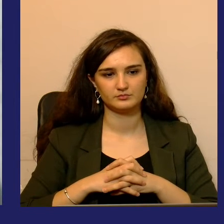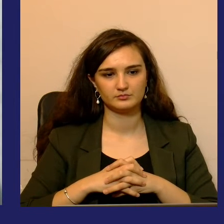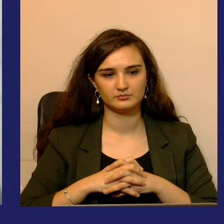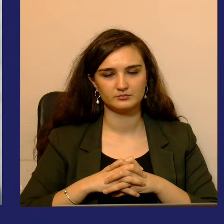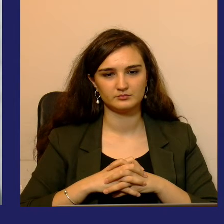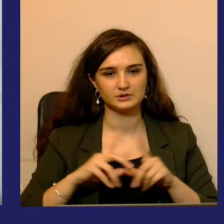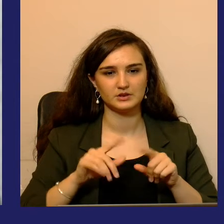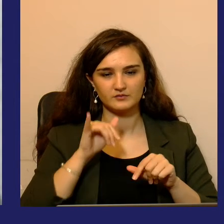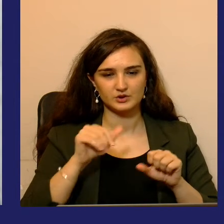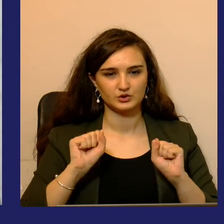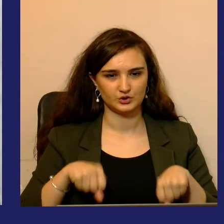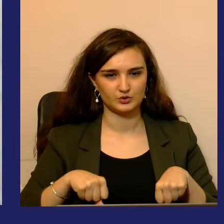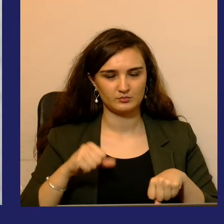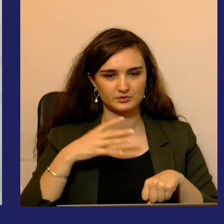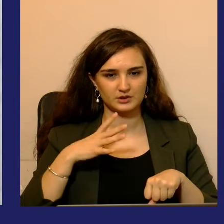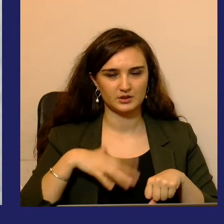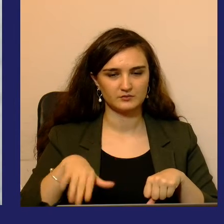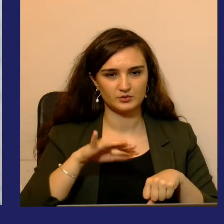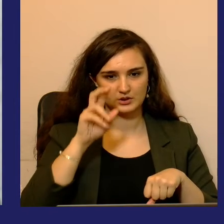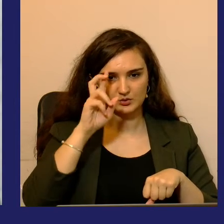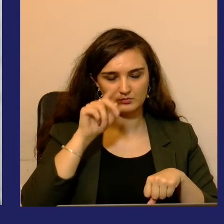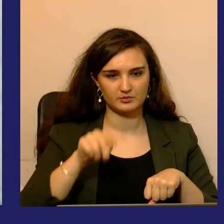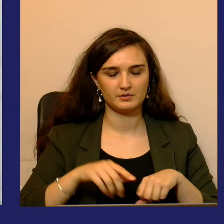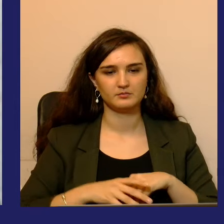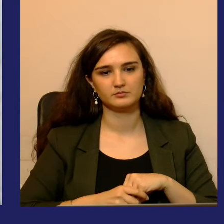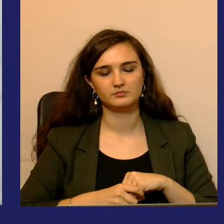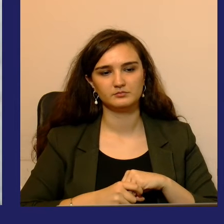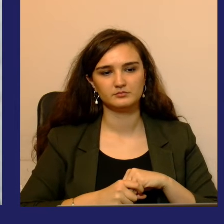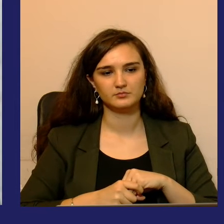რაც ვერ შეძლო სამწუხაროდ საქართველოს ხელისუფლებამ,